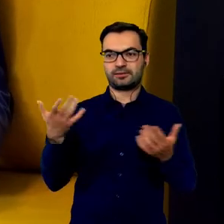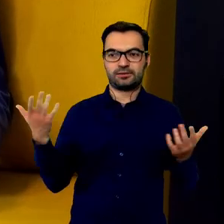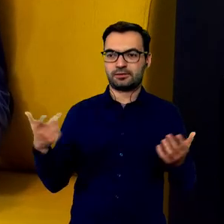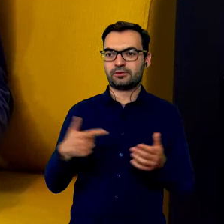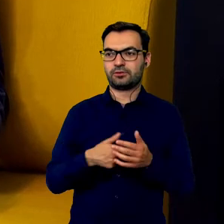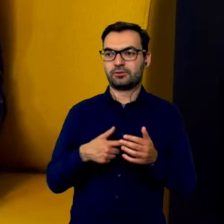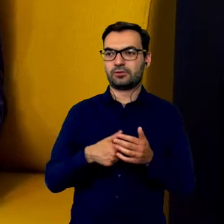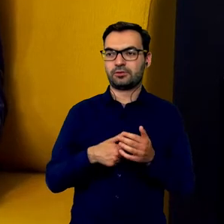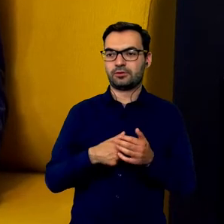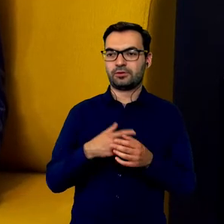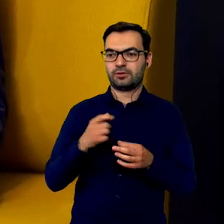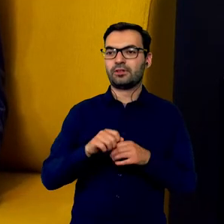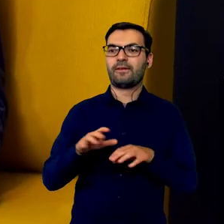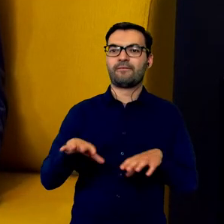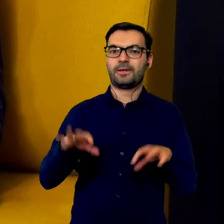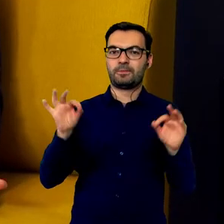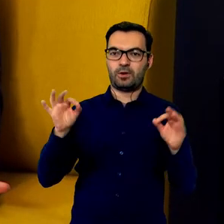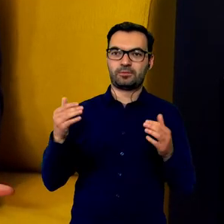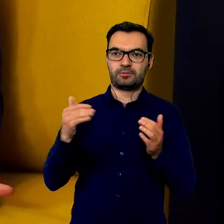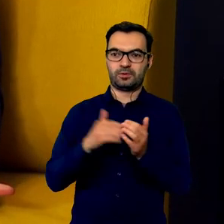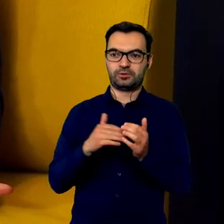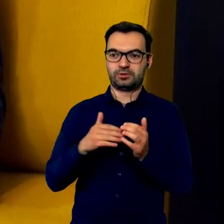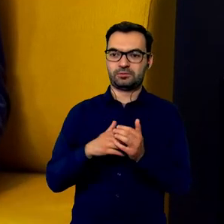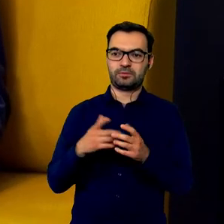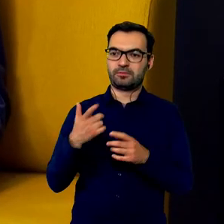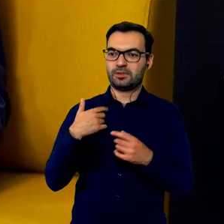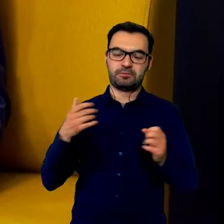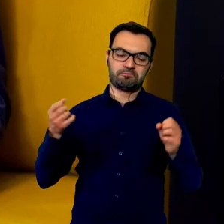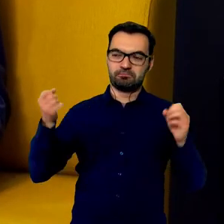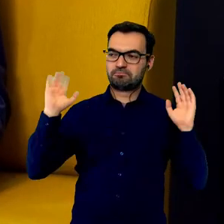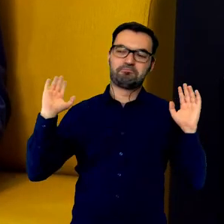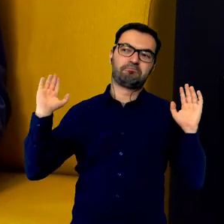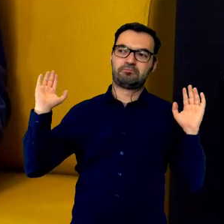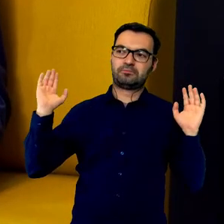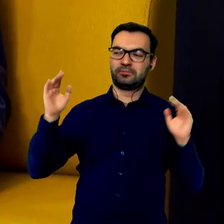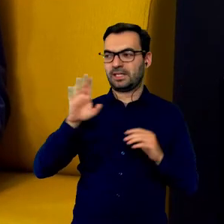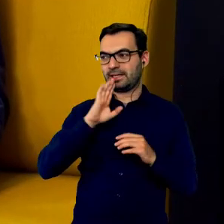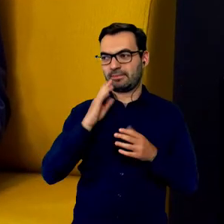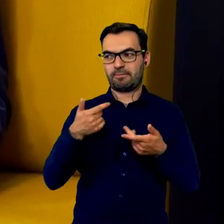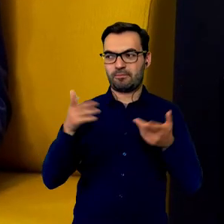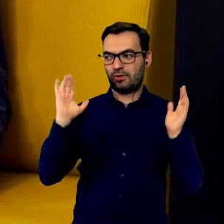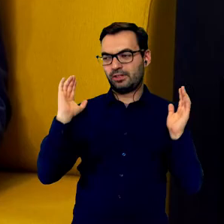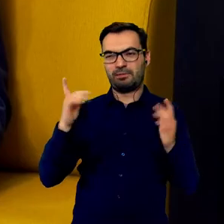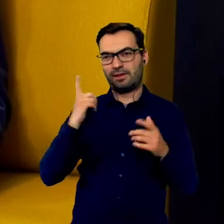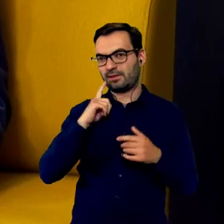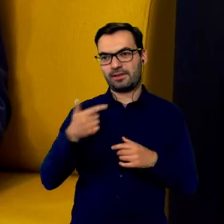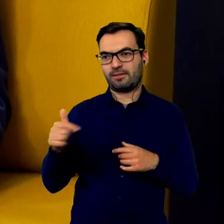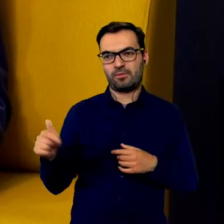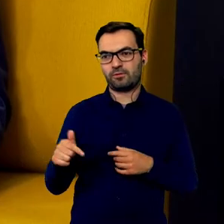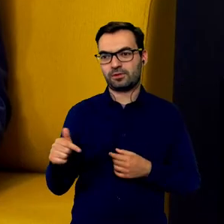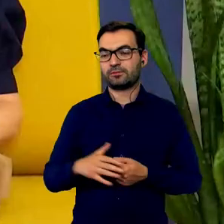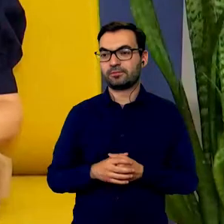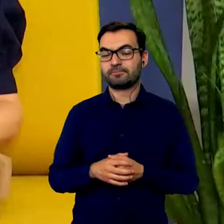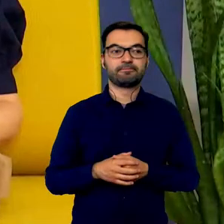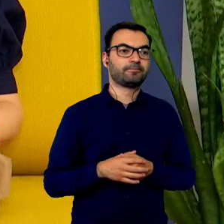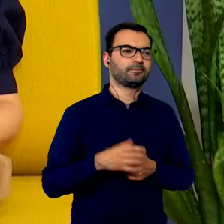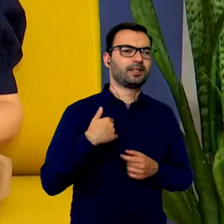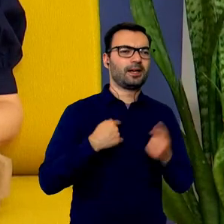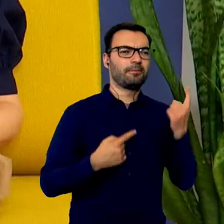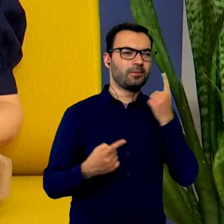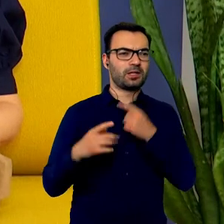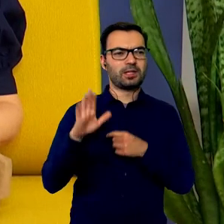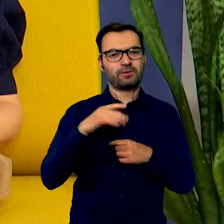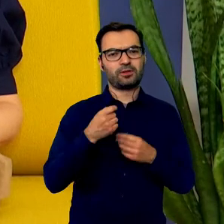jest broń w wyborach. Jakoś tak odpuściliśmy walkowerem to, wydaje mi się, niesłusznie. Ja myślałam też krok dalej,